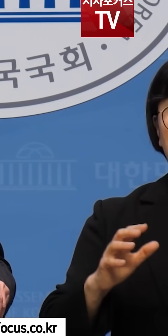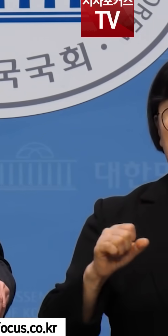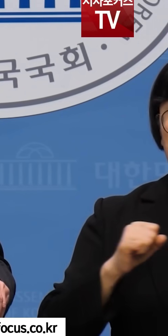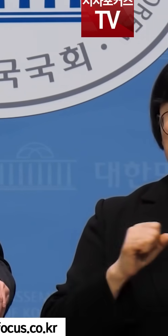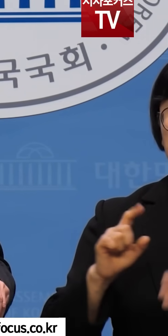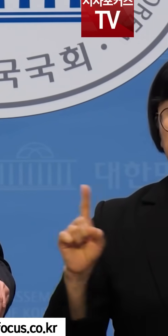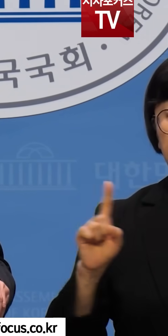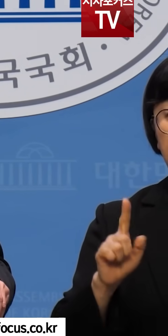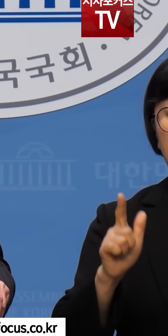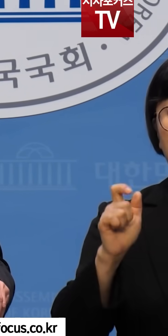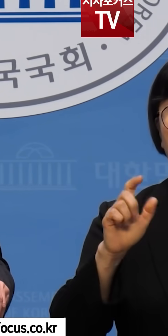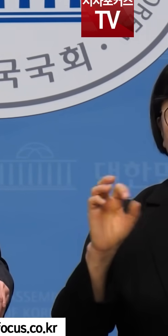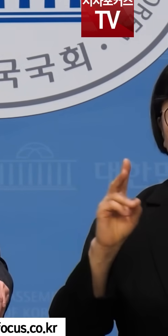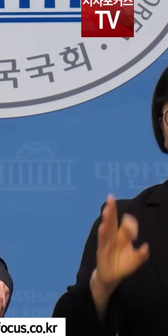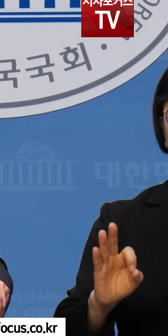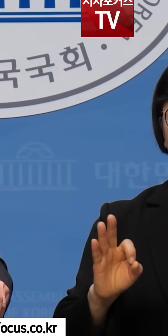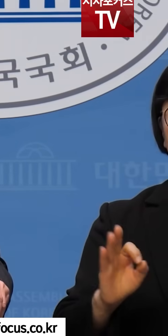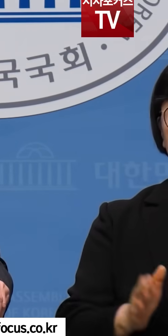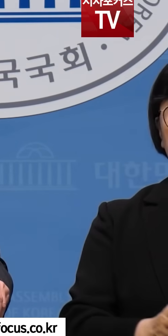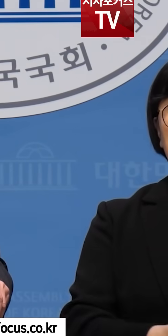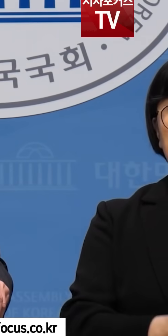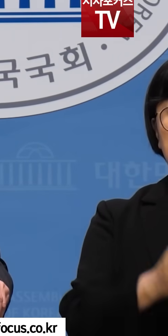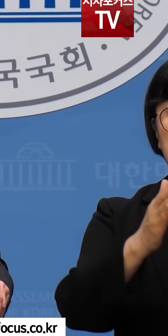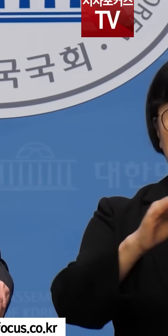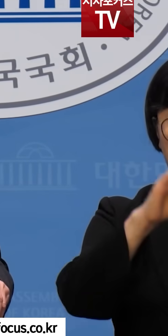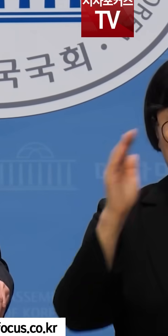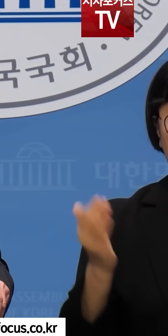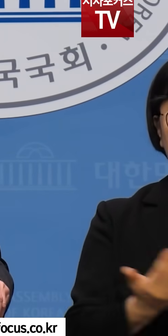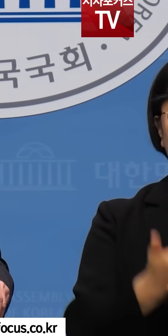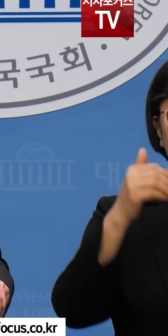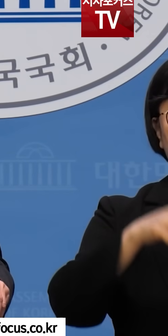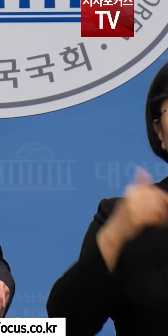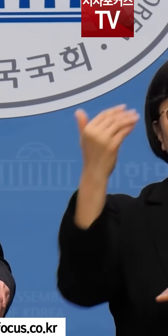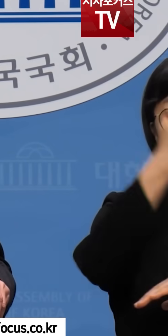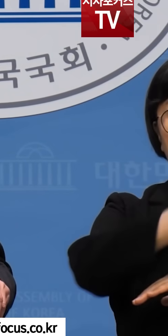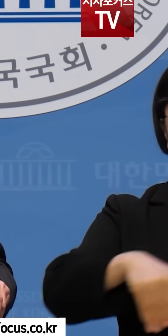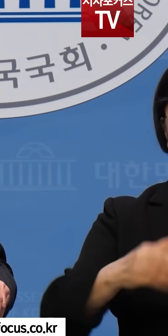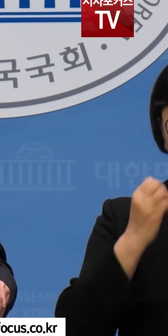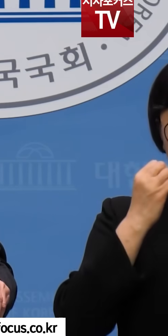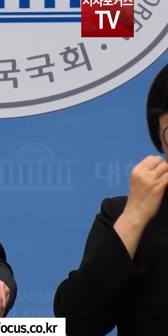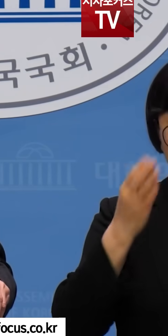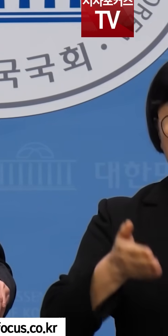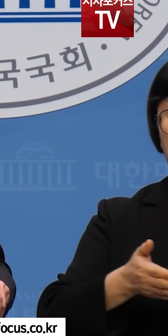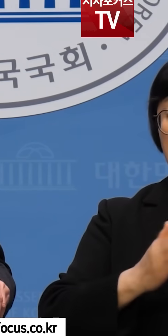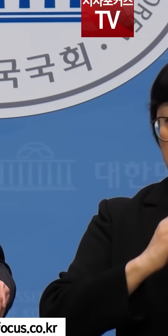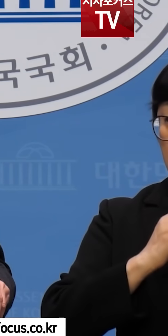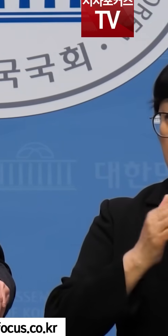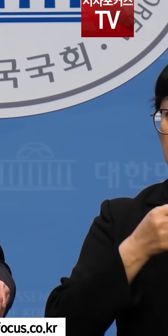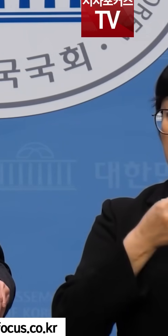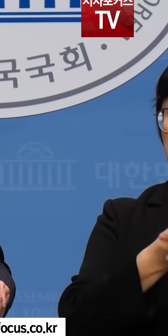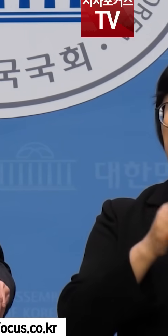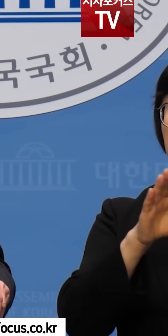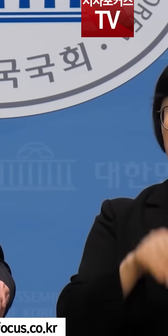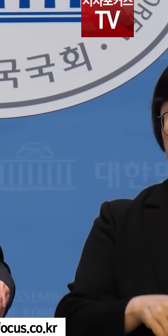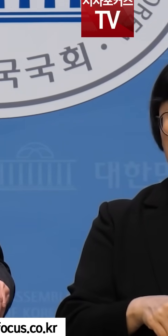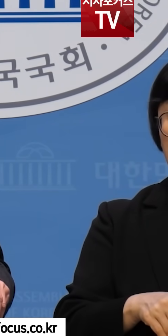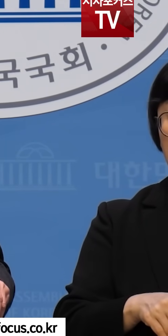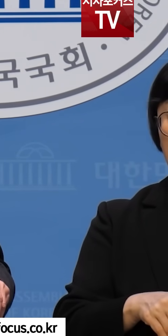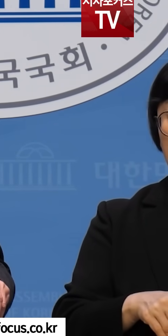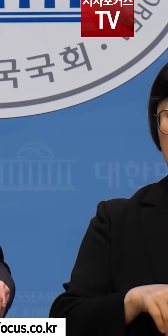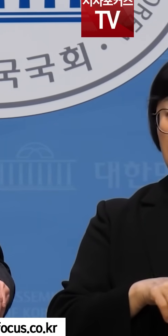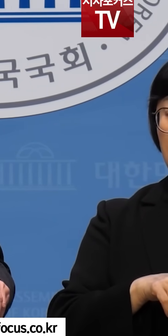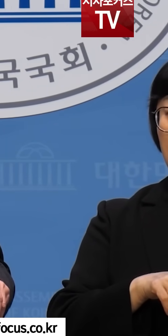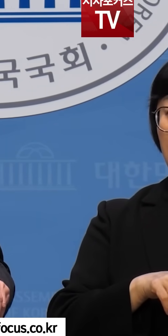국민의힘이 고양시 전체에 대한 선거 전략을 새로 설정하면서 거기에서 불가피한